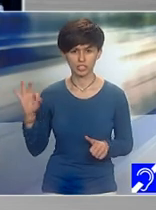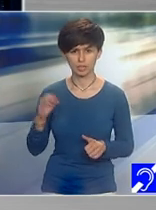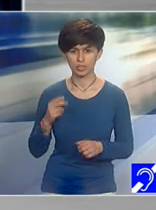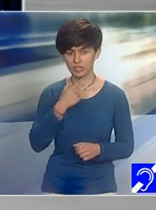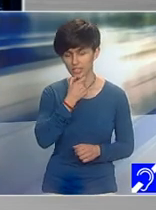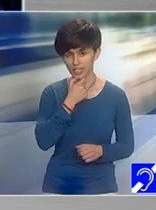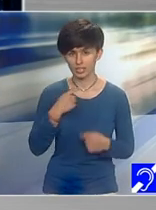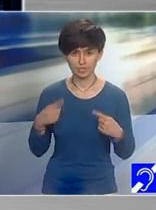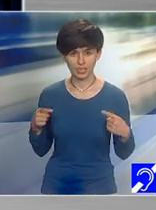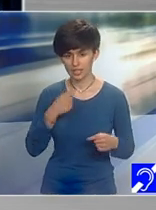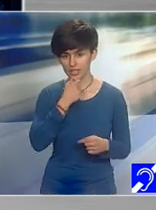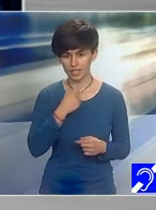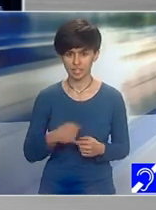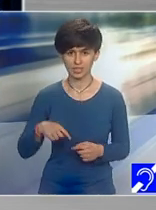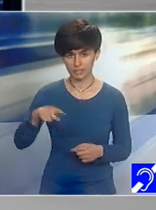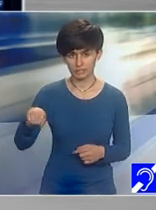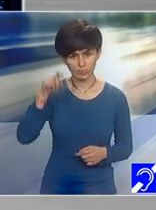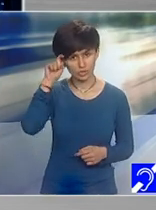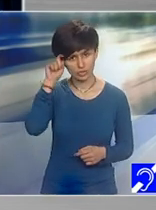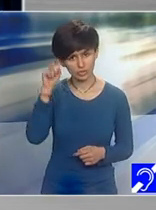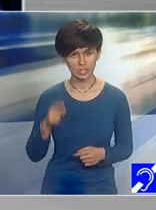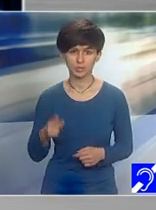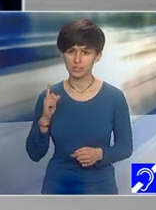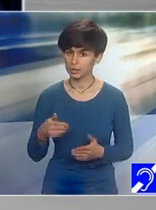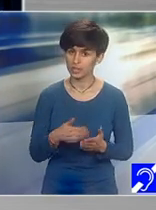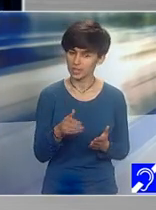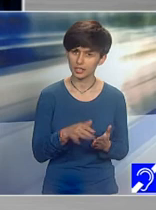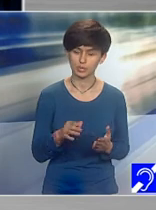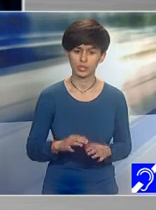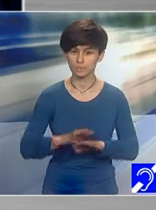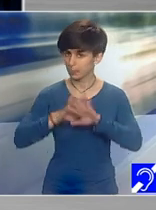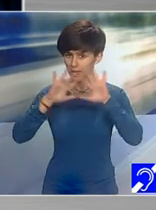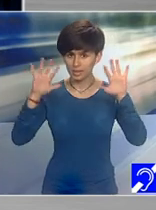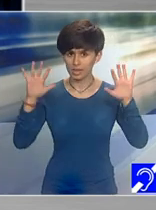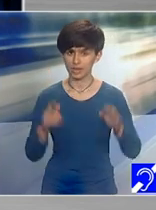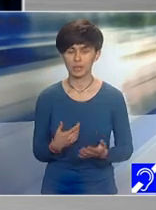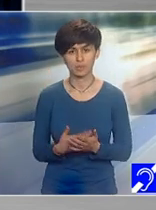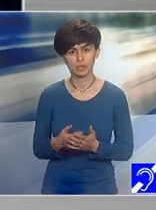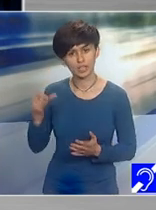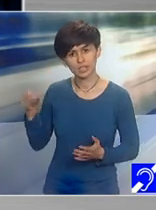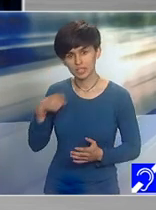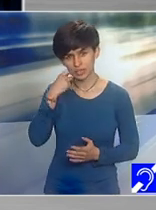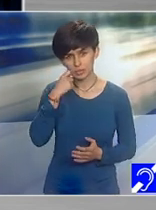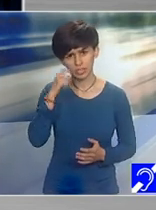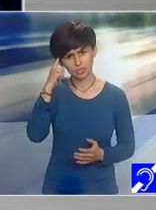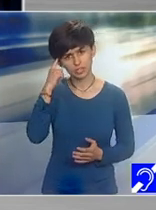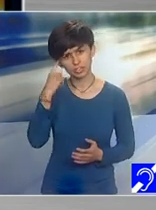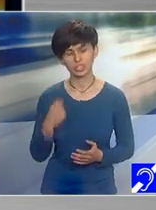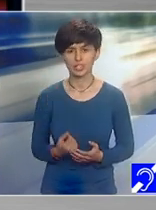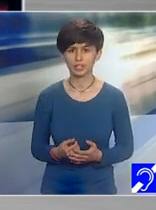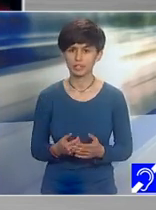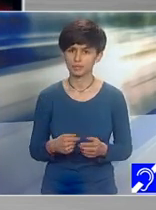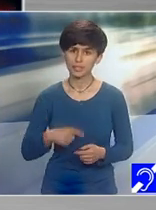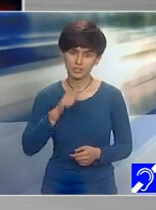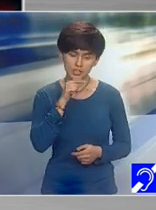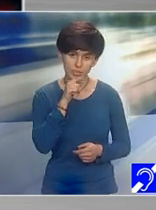clujeni. Considerăm că se impune ca acest buget să fie cheltuit în mod complet transparent, astfel încât clujanul să știe pe ce au mers taxele și impozitele